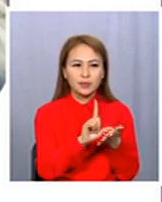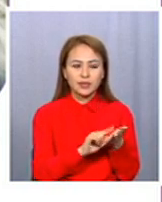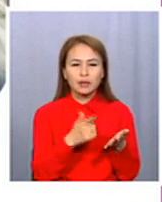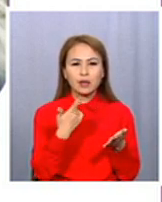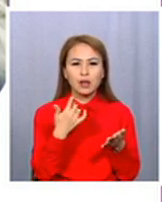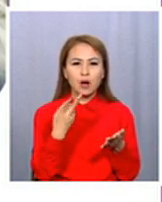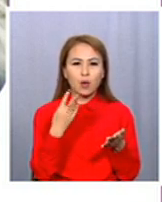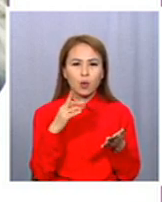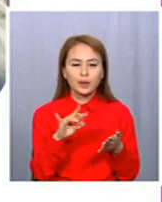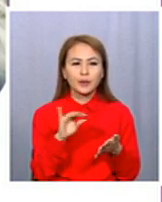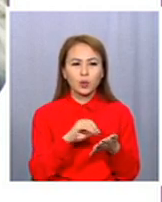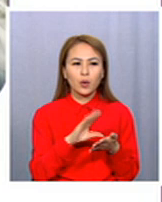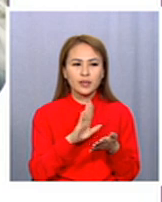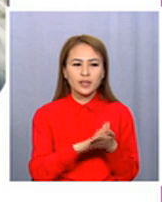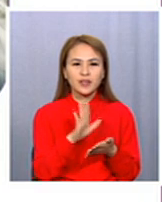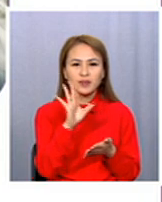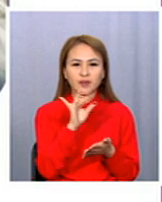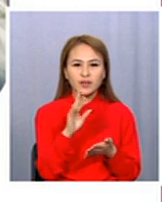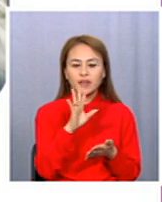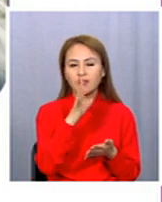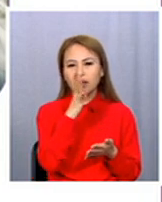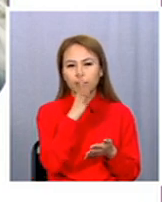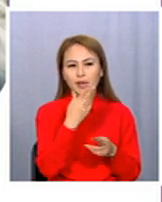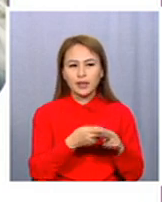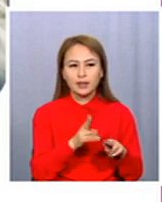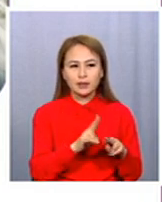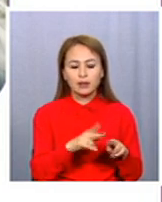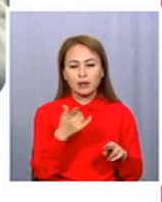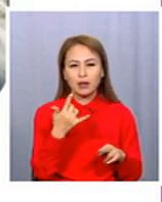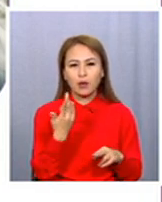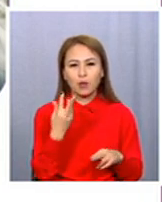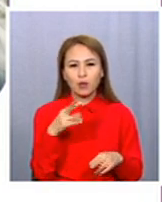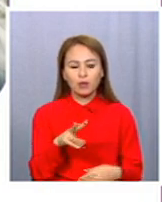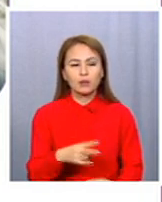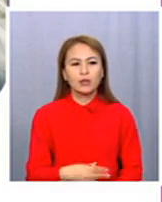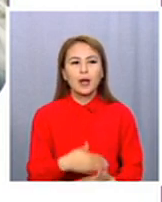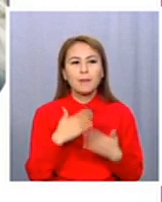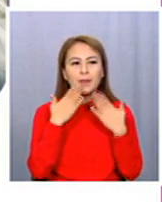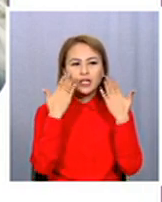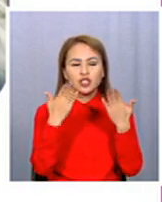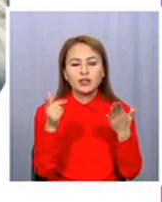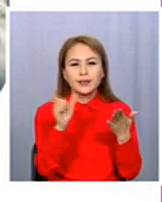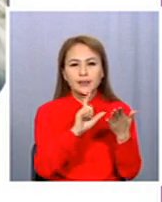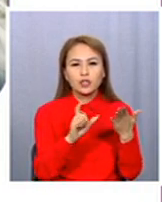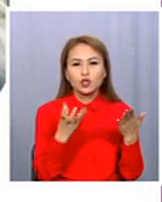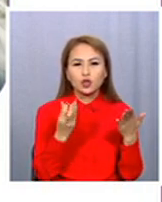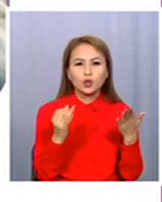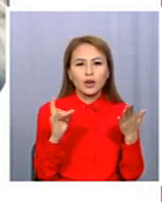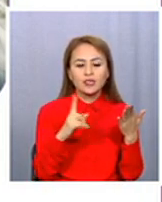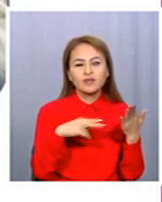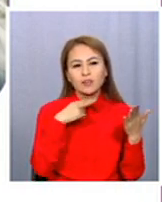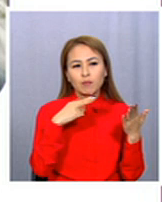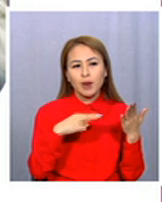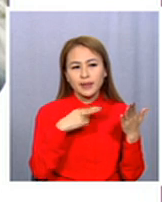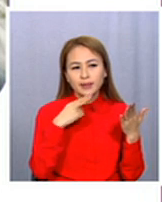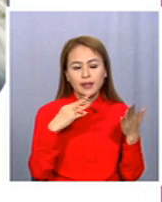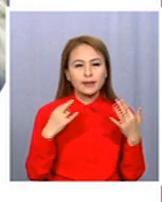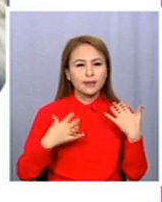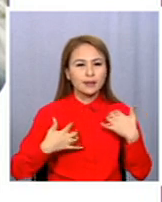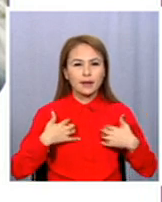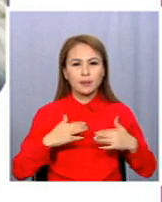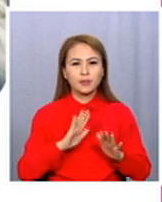и указать вид и время этих глаголов. Прочитайте текст еще раз внимательно. Не